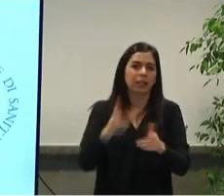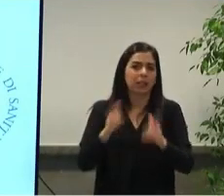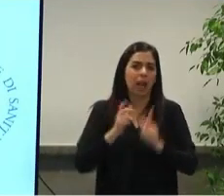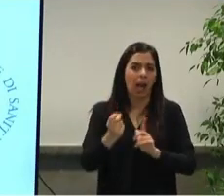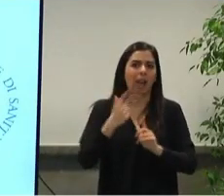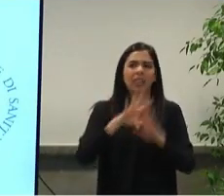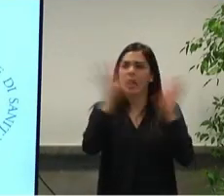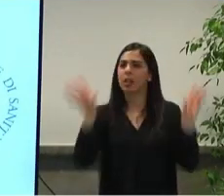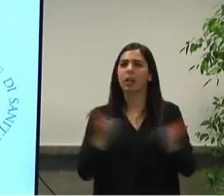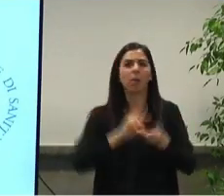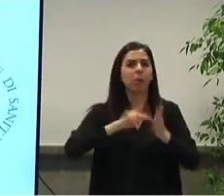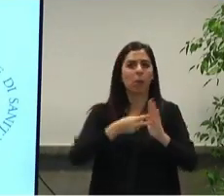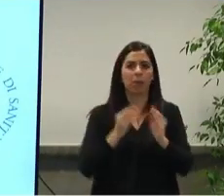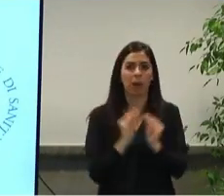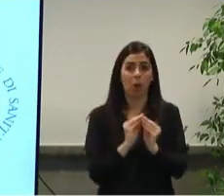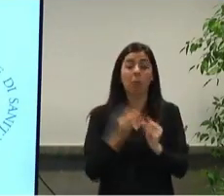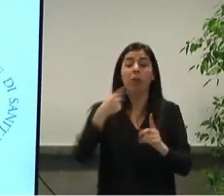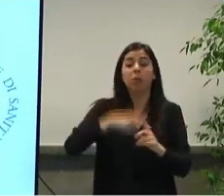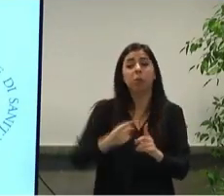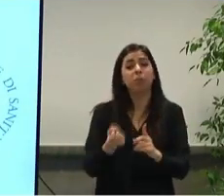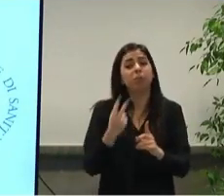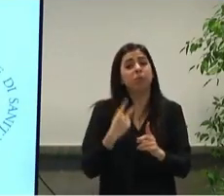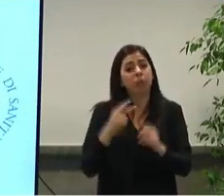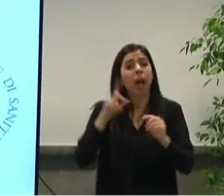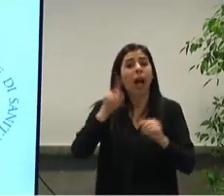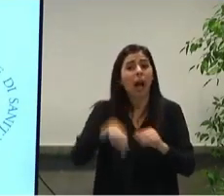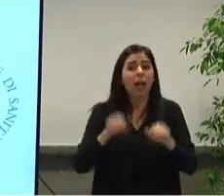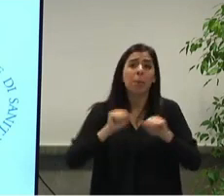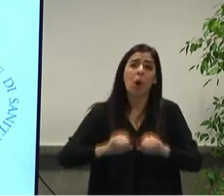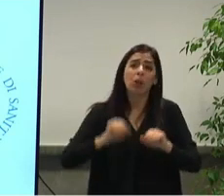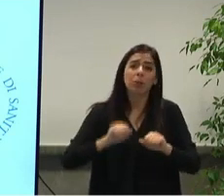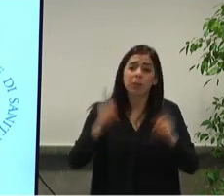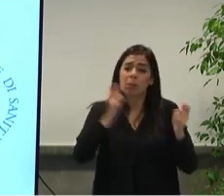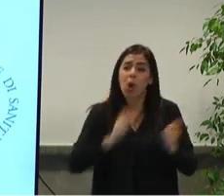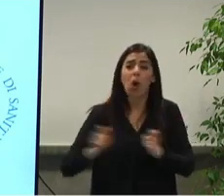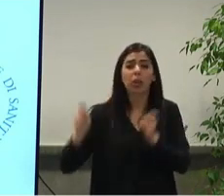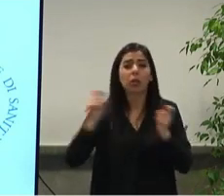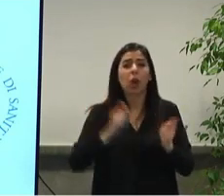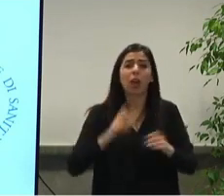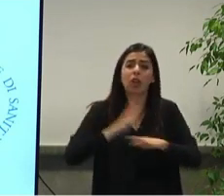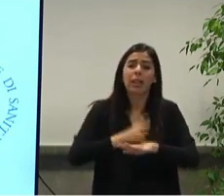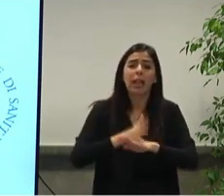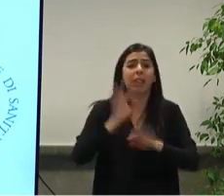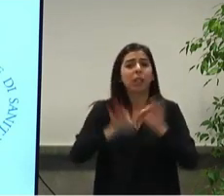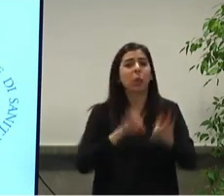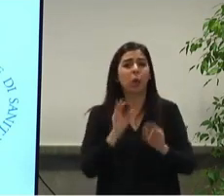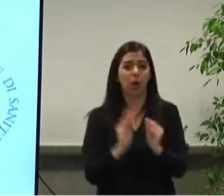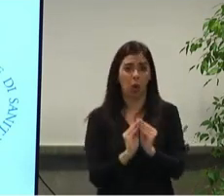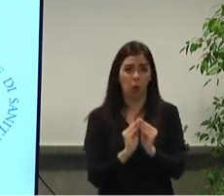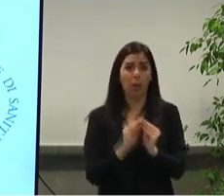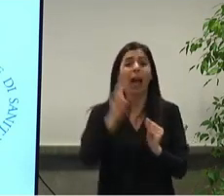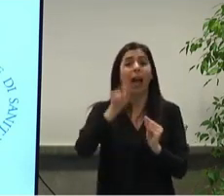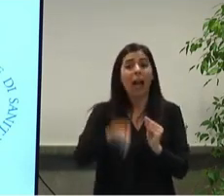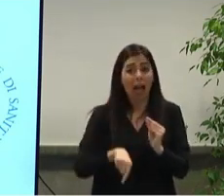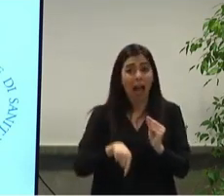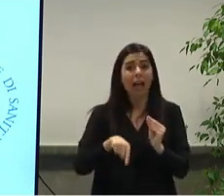complessivamente. E dopodiché ci permette anche di monitorare l'effetto degli interventi che vengono fatti e anche di, in questo caso,